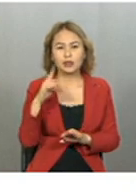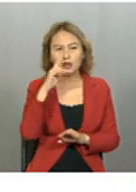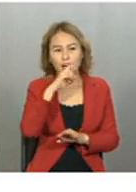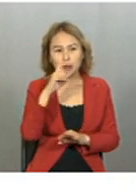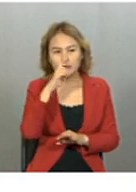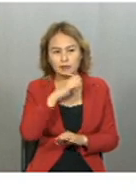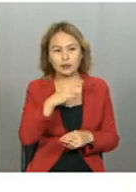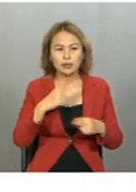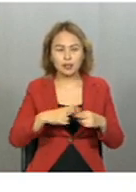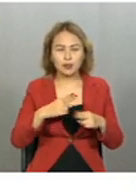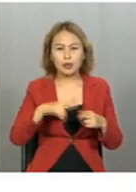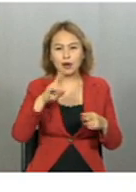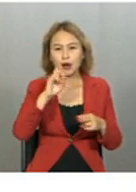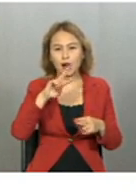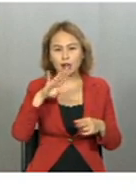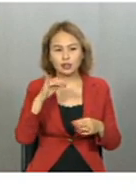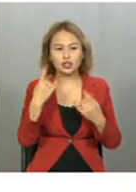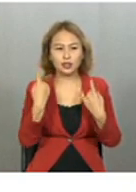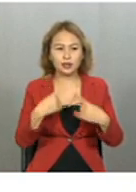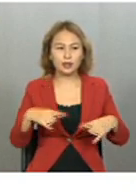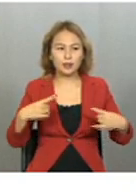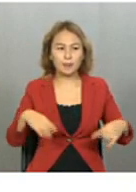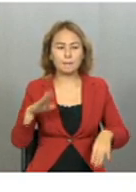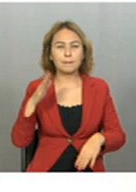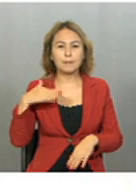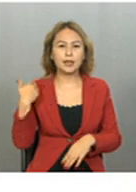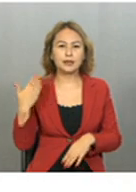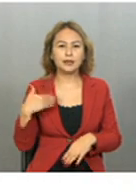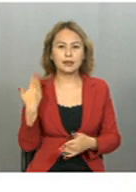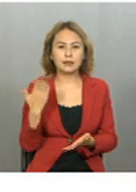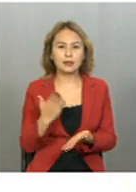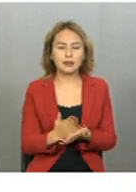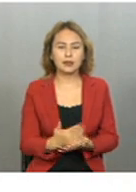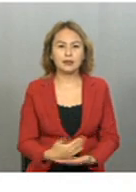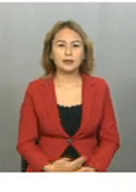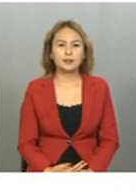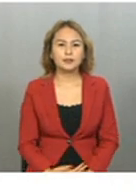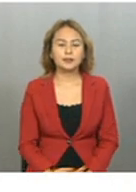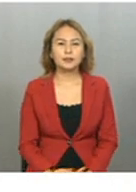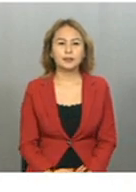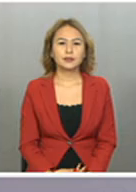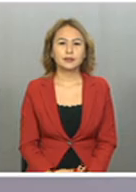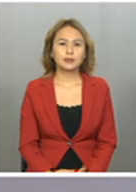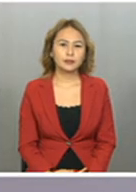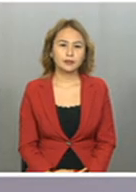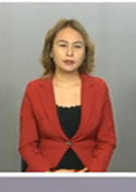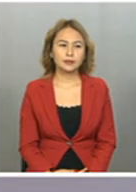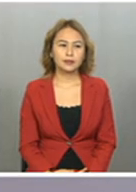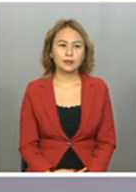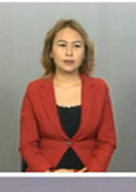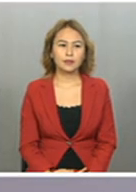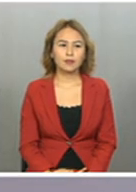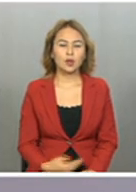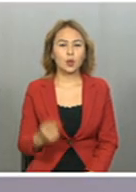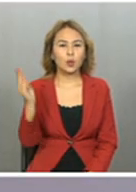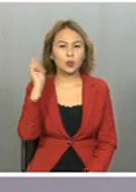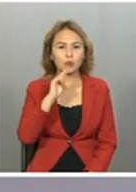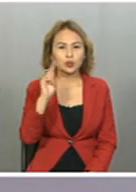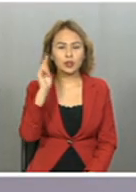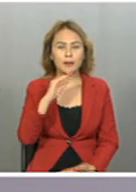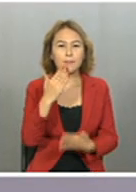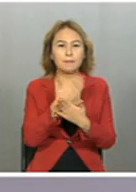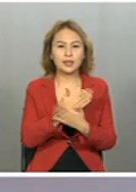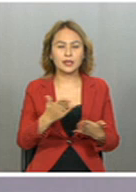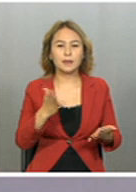қышқылдар, темір, кальций және тағы басқа пайдалы заттар бар екен. Оқушылар, міне